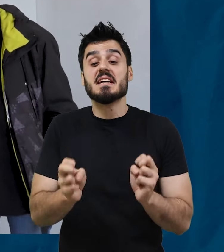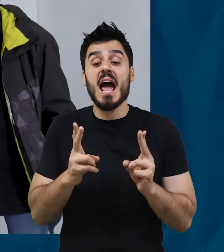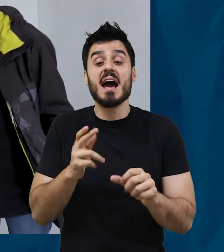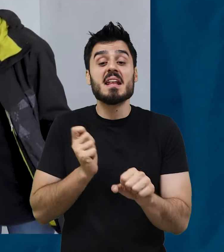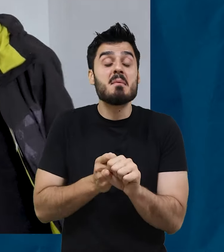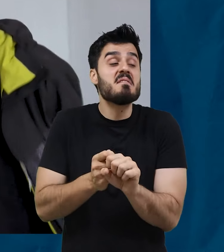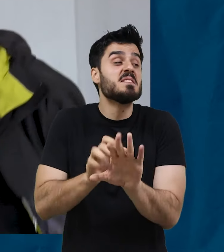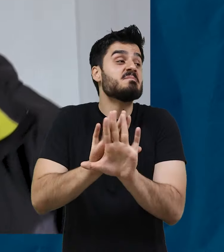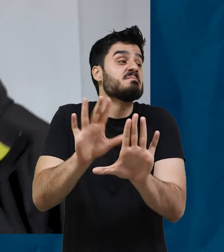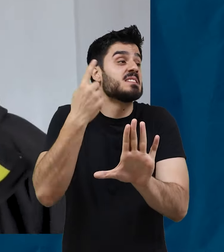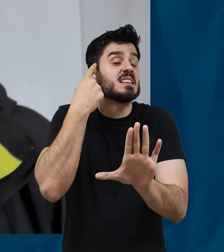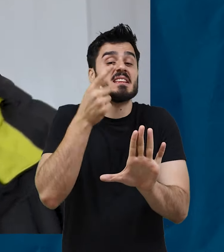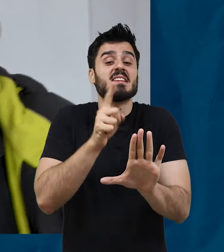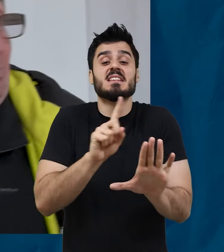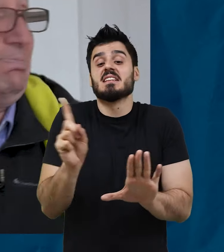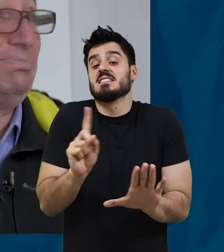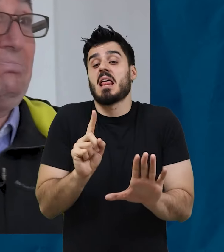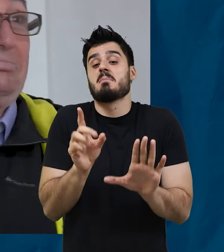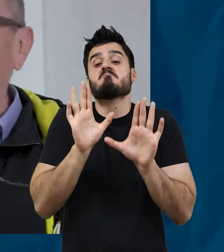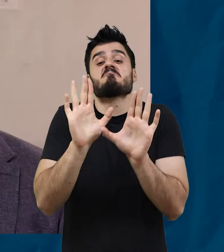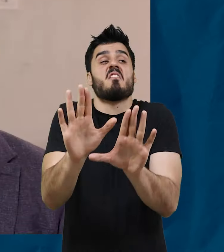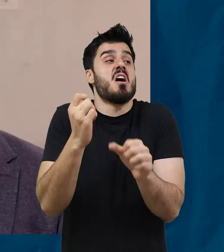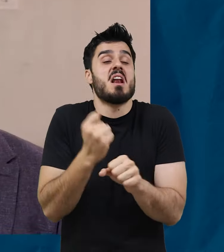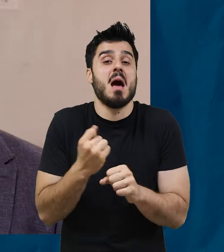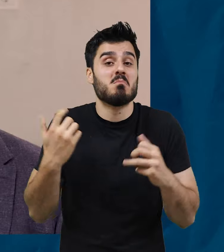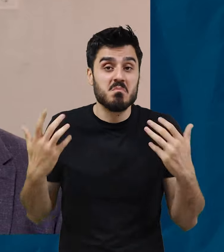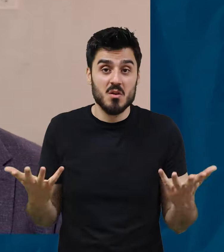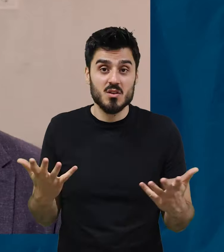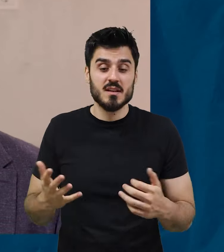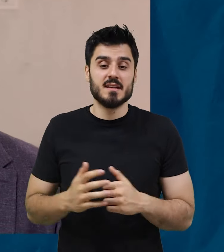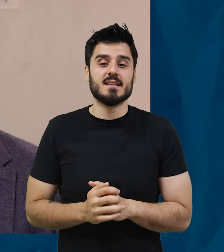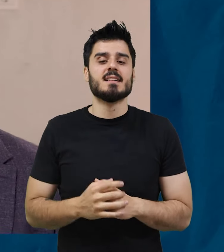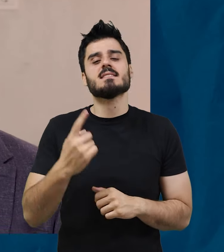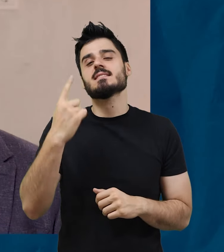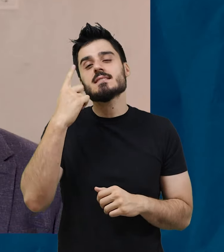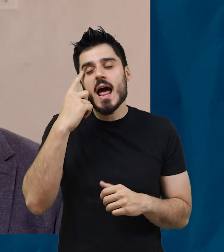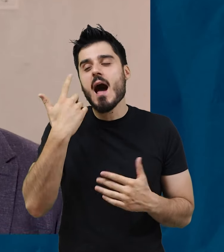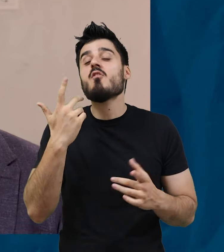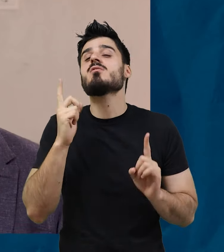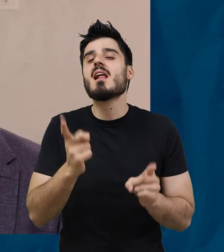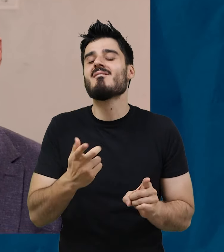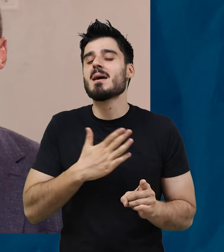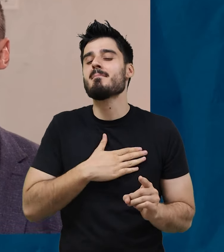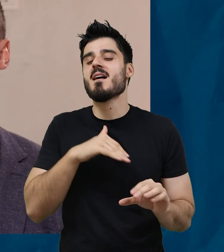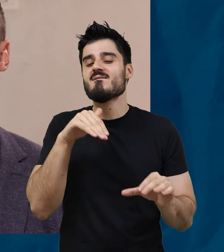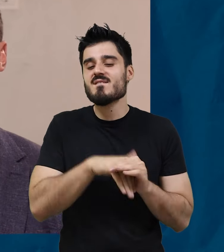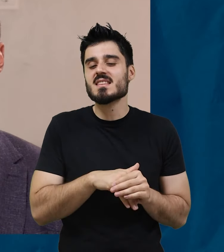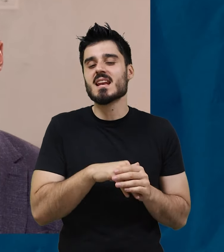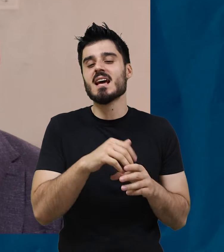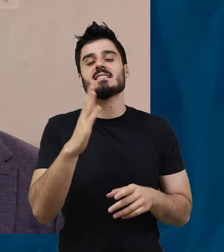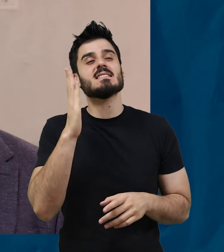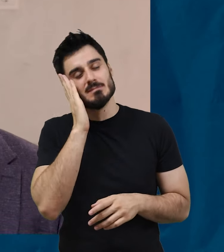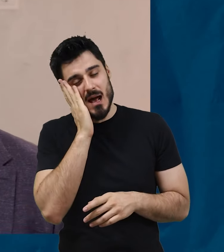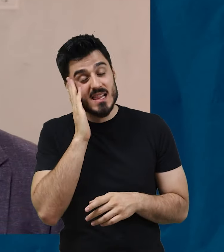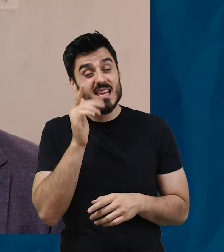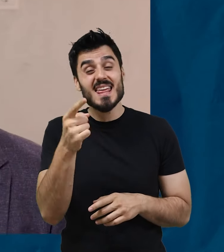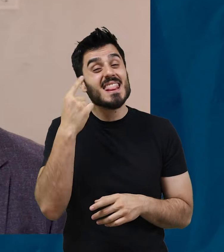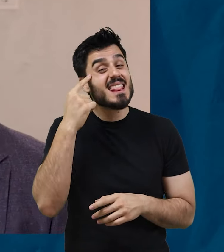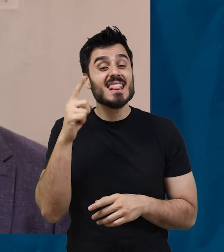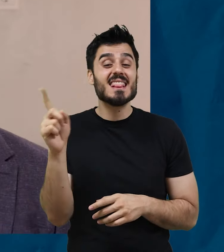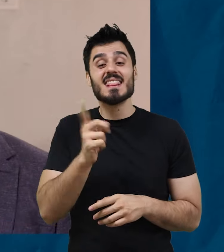нямам. Какво ще правите? Добре. Не знам. Така. Хубаво е, че знаят какво трябва да има в спалнята. Но другото хубаво нещо е, че не знаят точно как ще